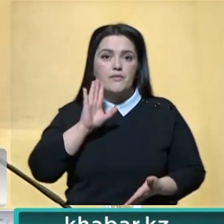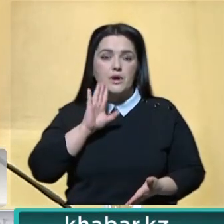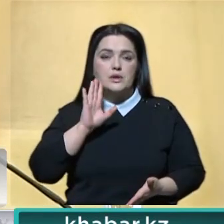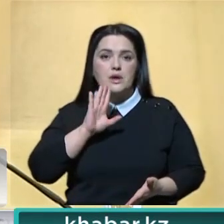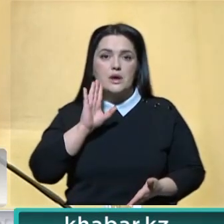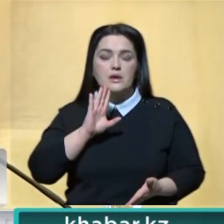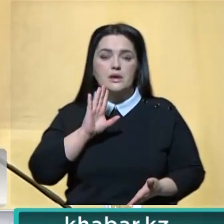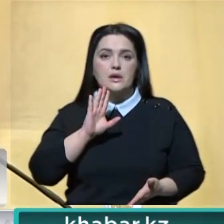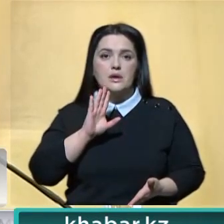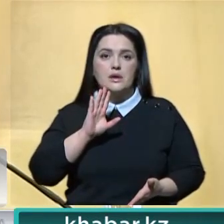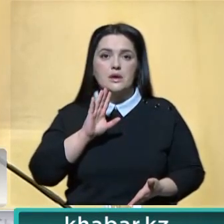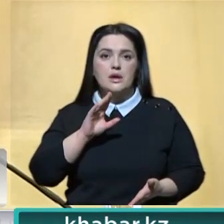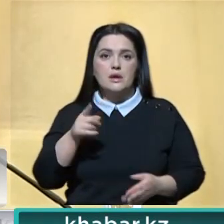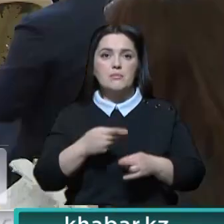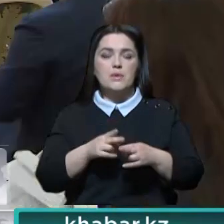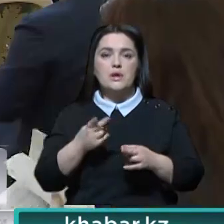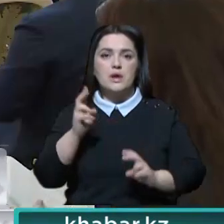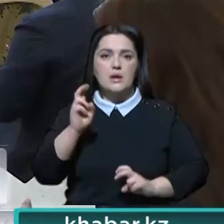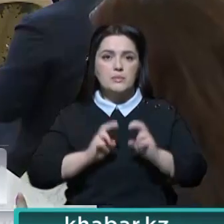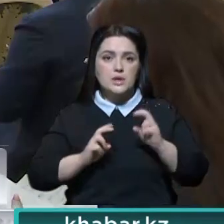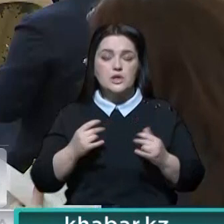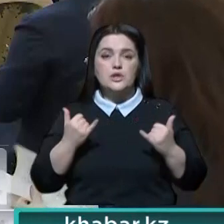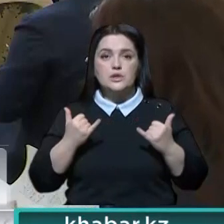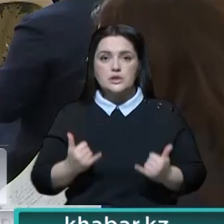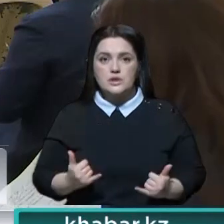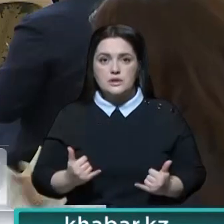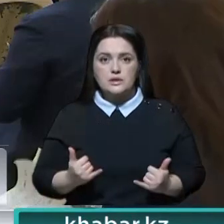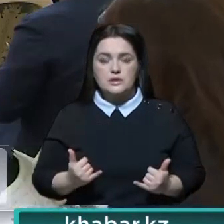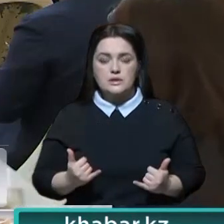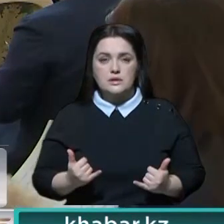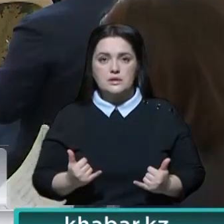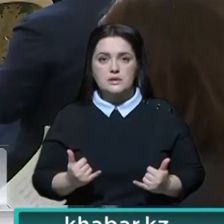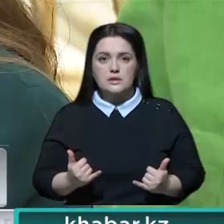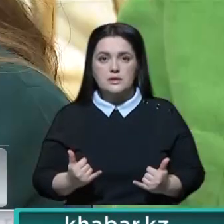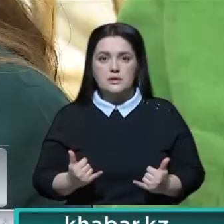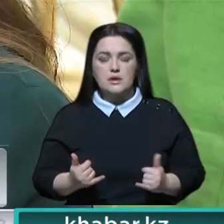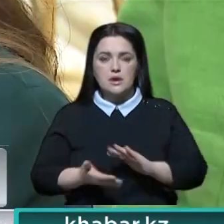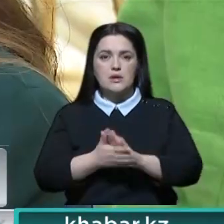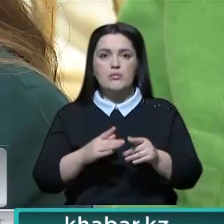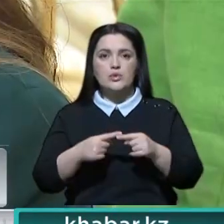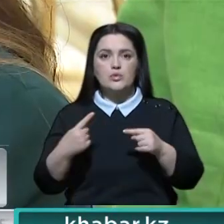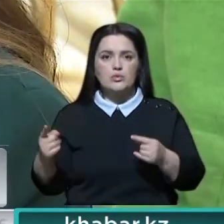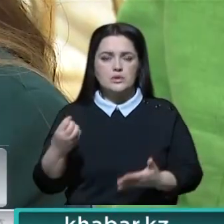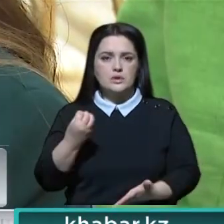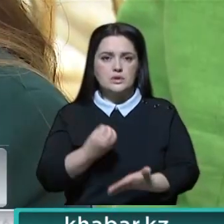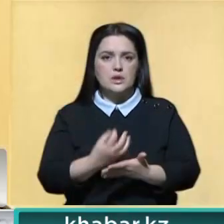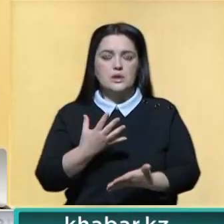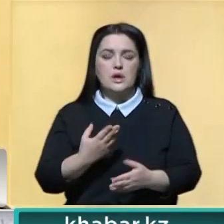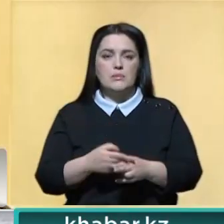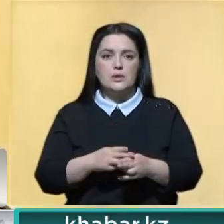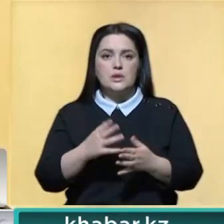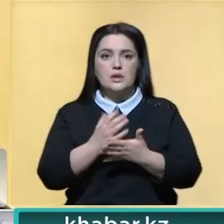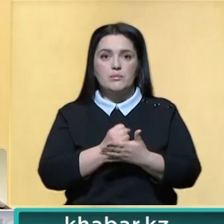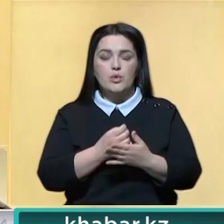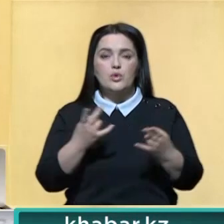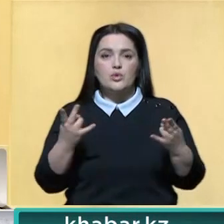всего как фактор производства. Сейчас концепция другая. Вода – это ценный ресурс. Поэтому